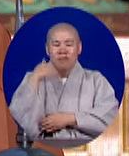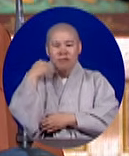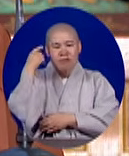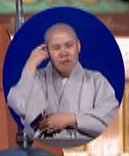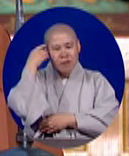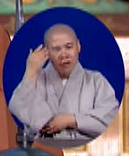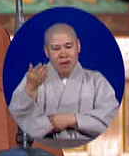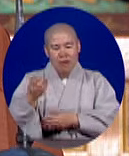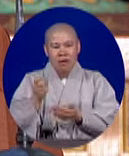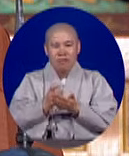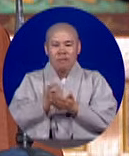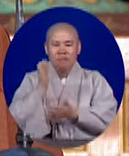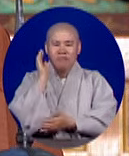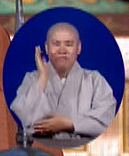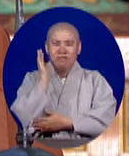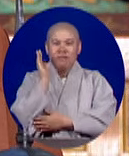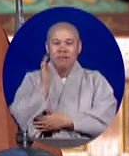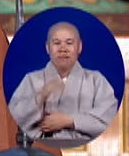법문이단 말이에요.